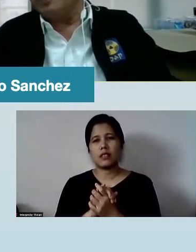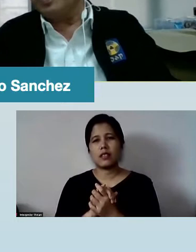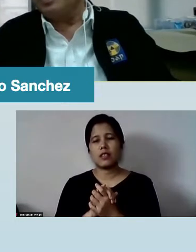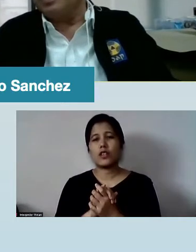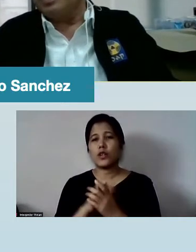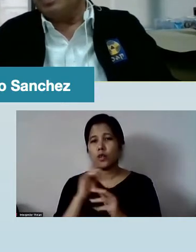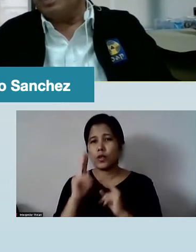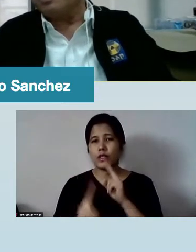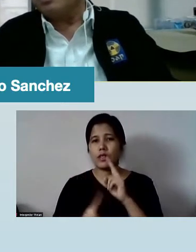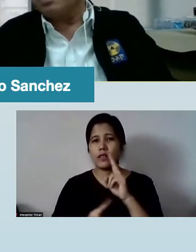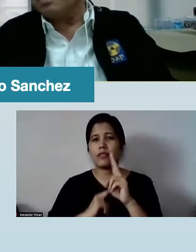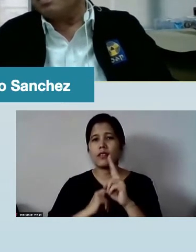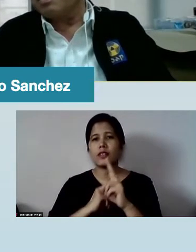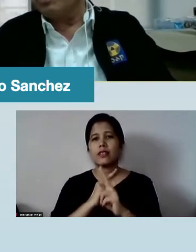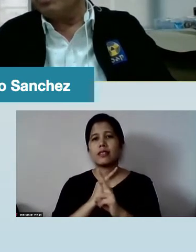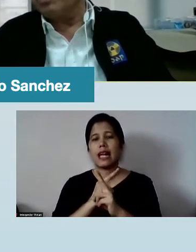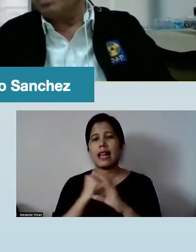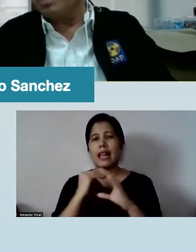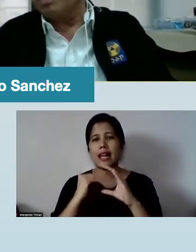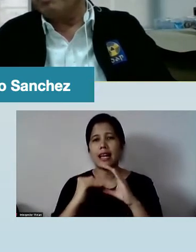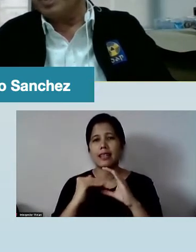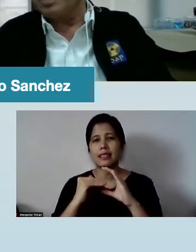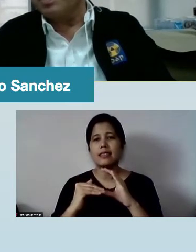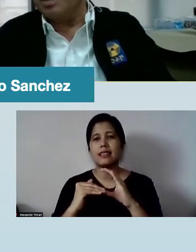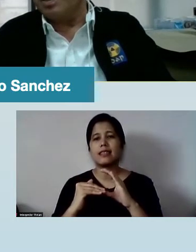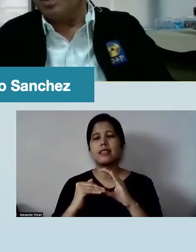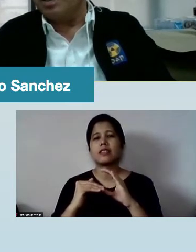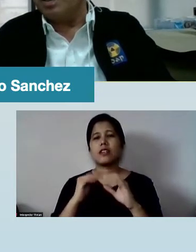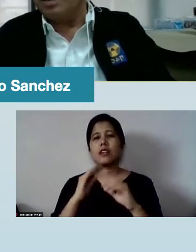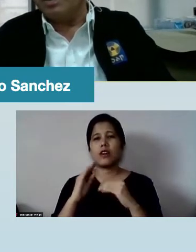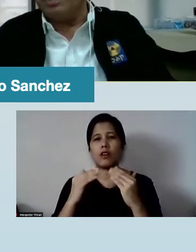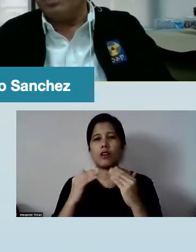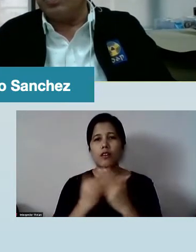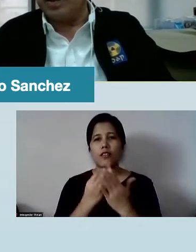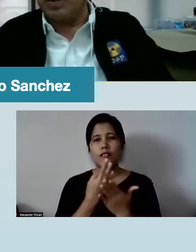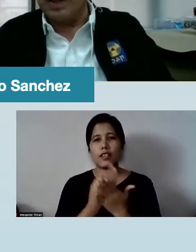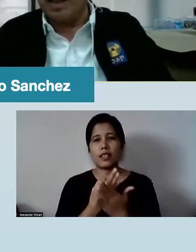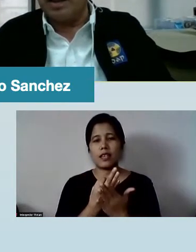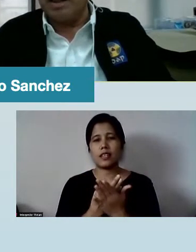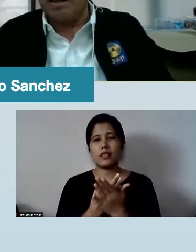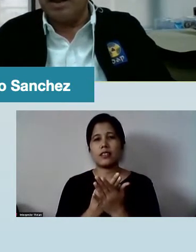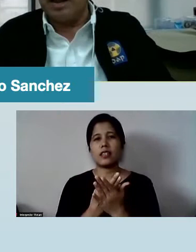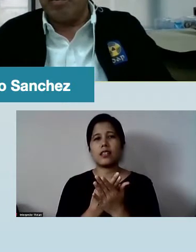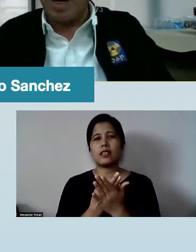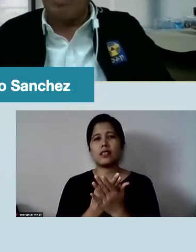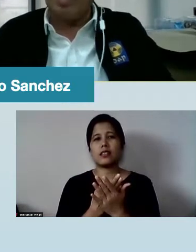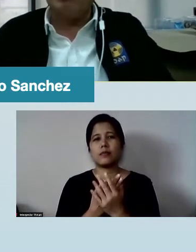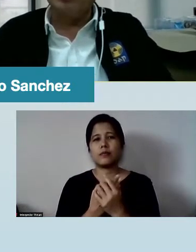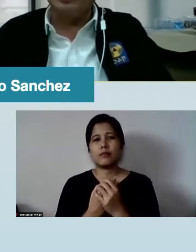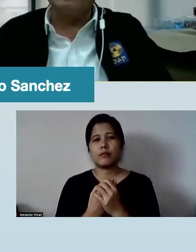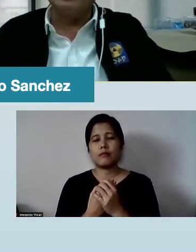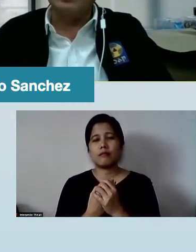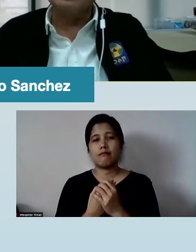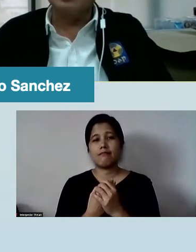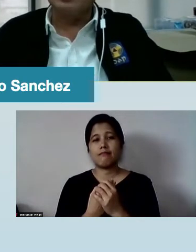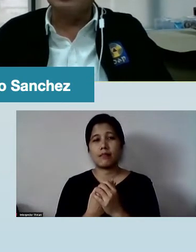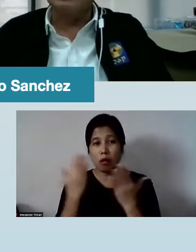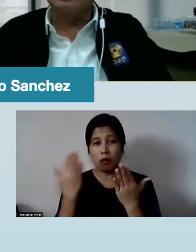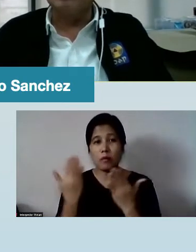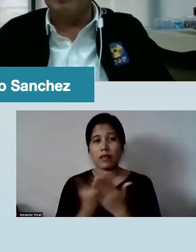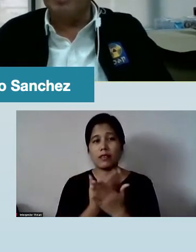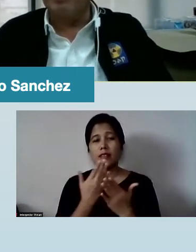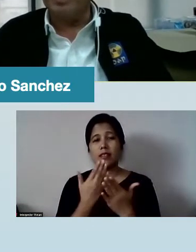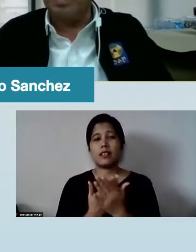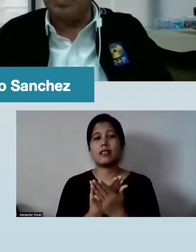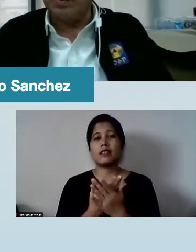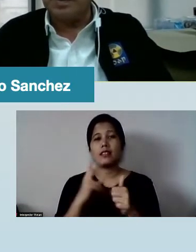universal access doon sa financial education natin, bago lang po ito, eh, nasa second